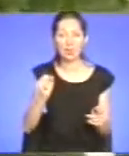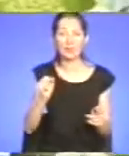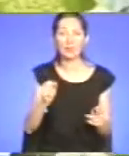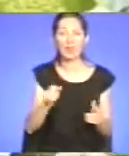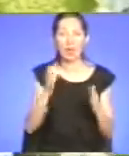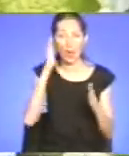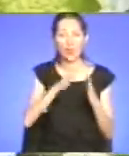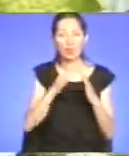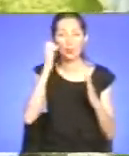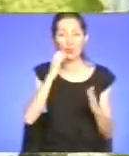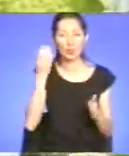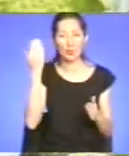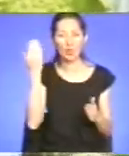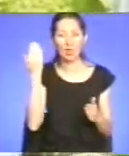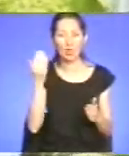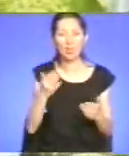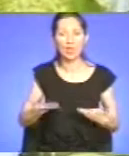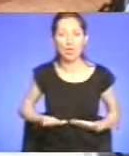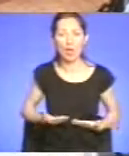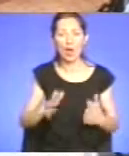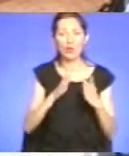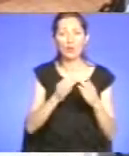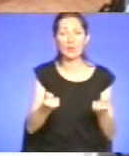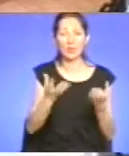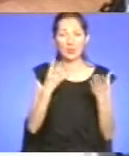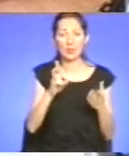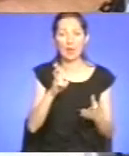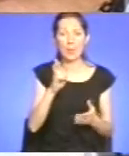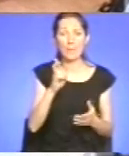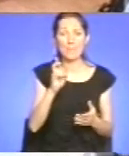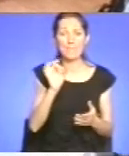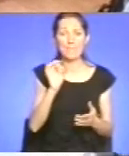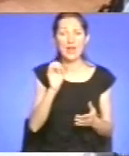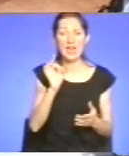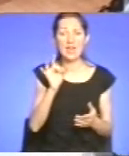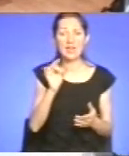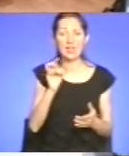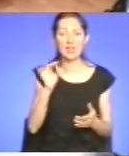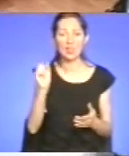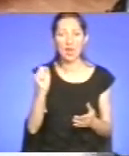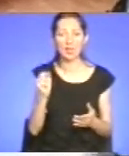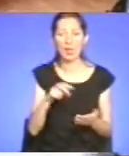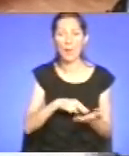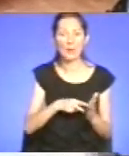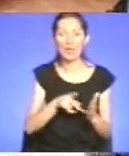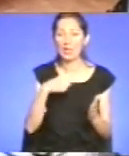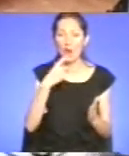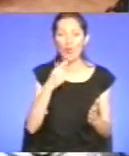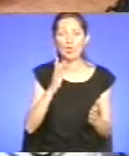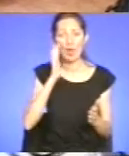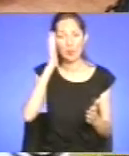Світла Христового в Бережанах. Нині про плани вголос не говорить, а от мріями ділиться сміливо. Хочу, щоб